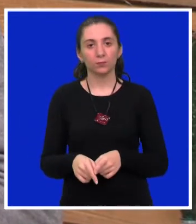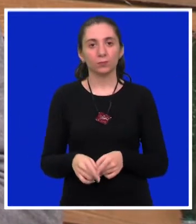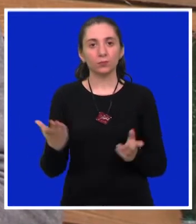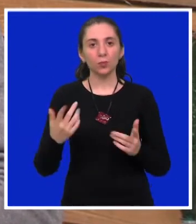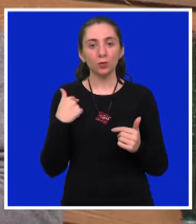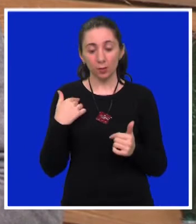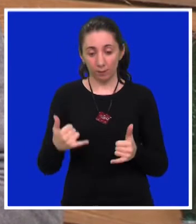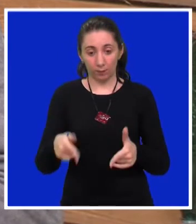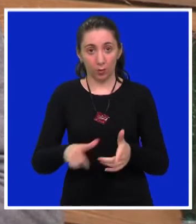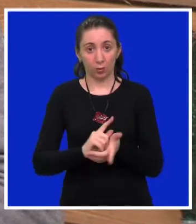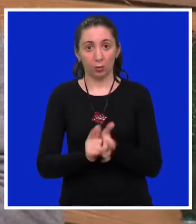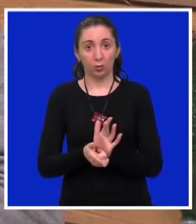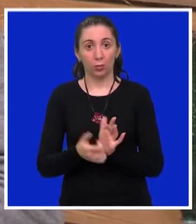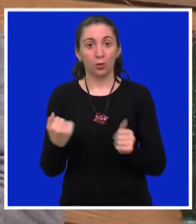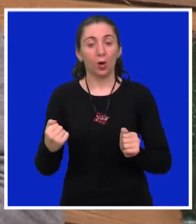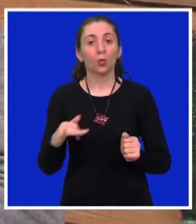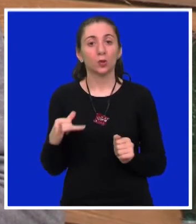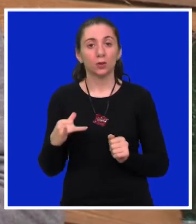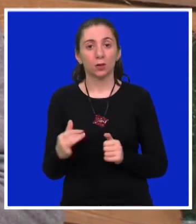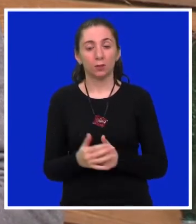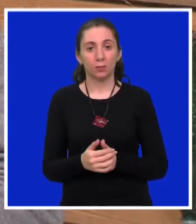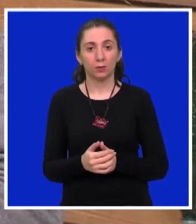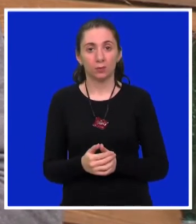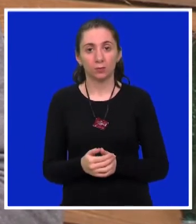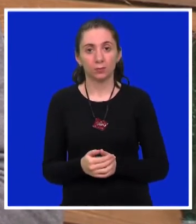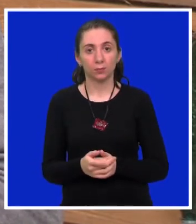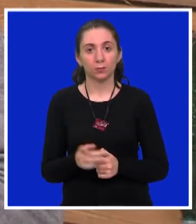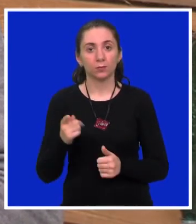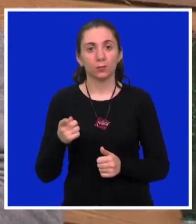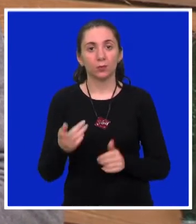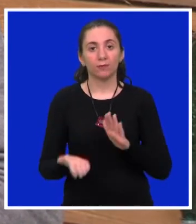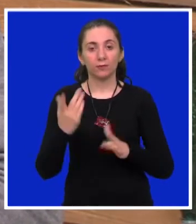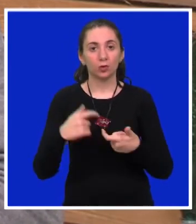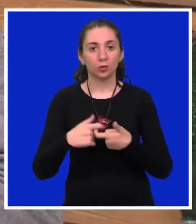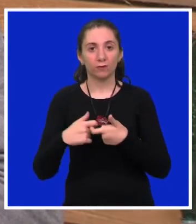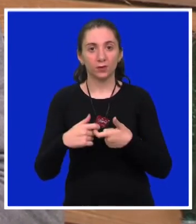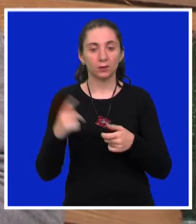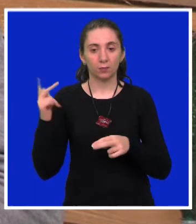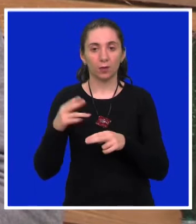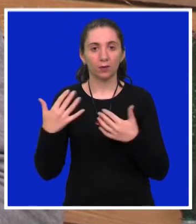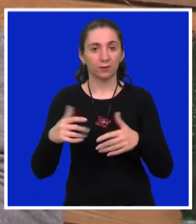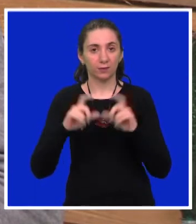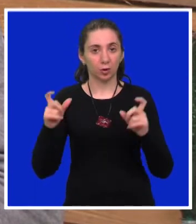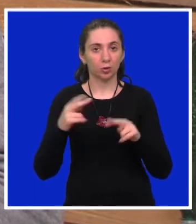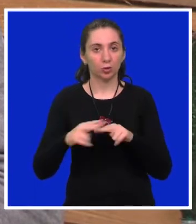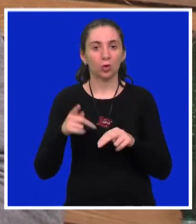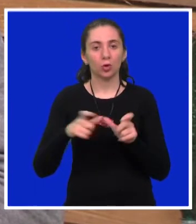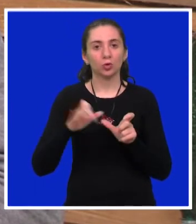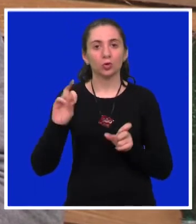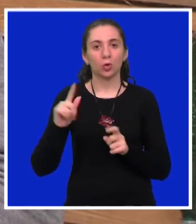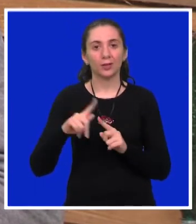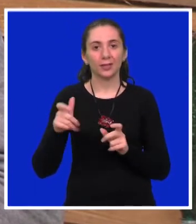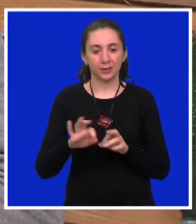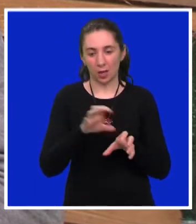I ono što je nama sad u ovom trenutku isto tako zanimljivo, a to je puno više, to je više vezano uz tvrtku Čistoća, to je